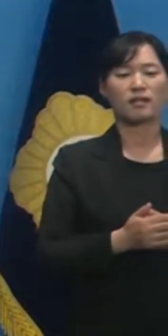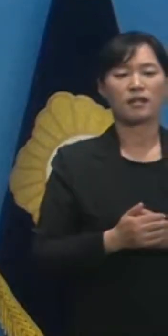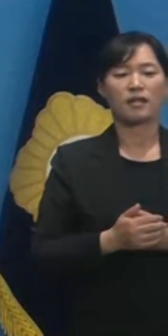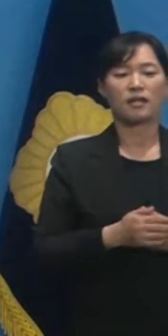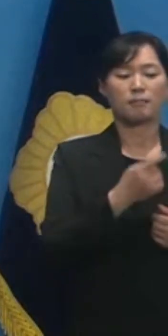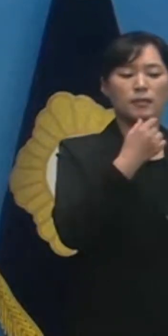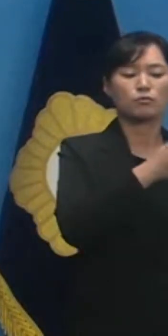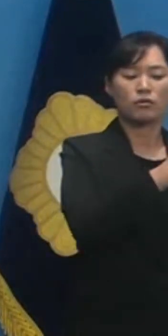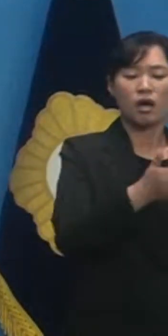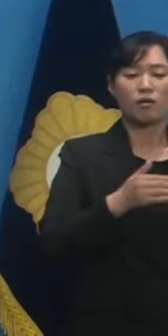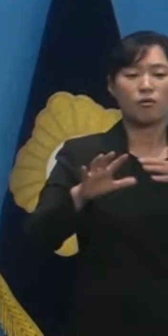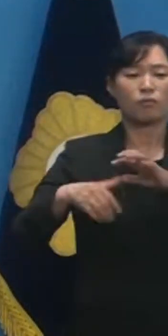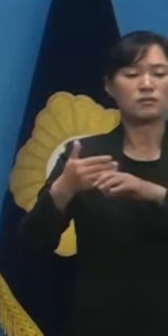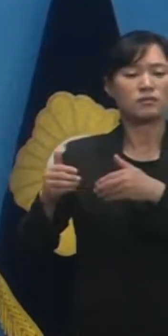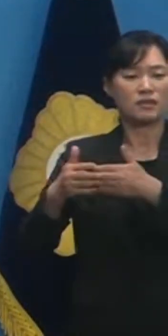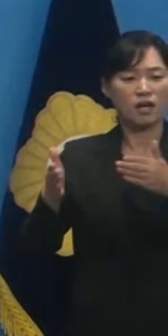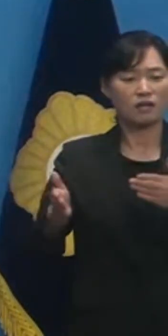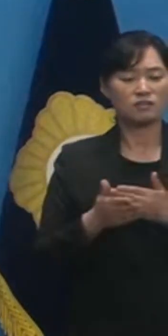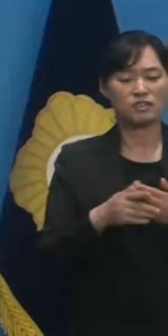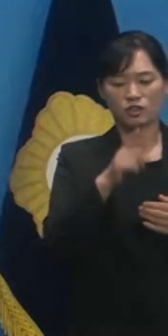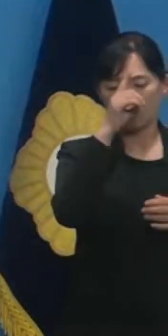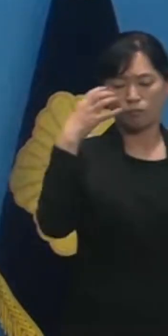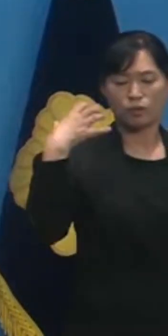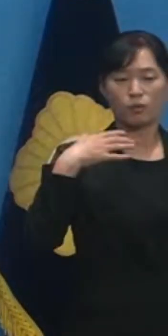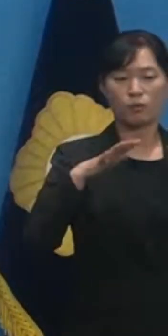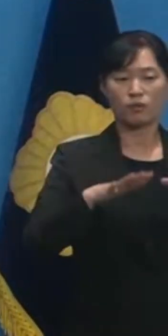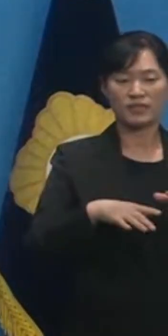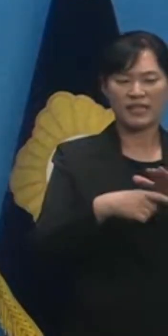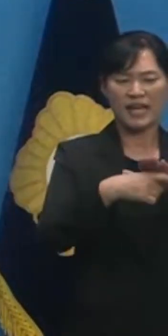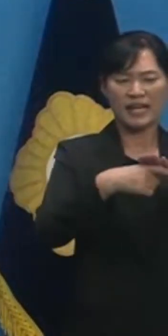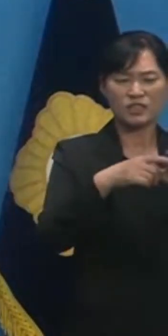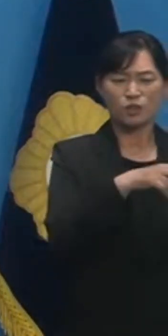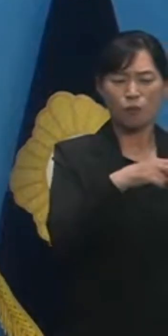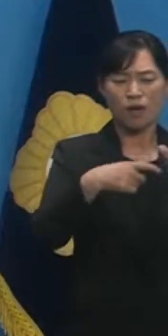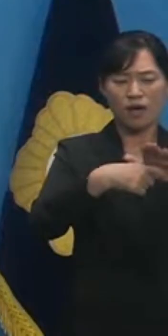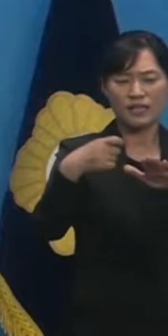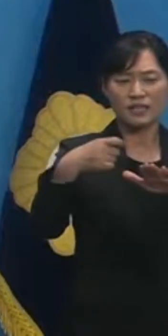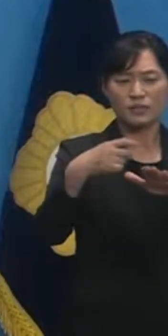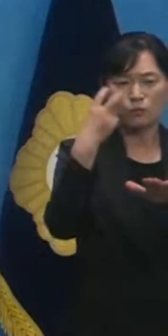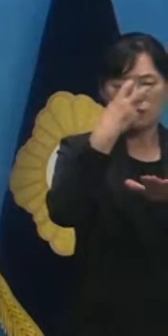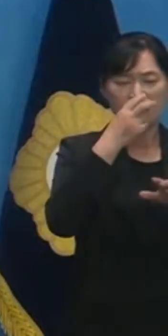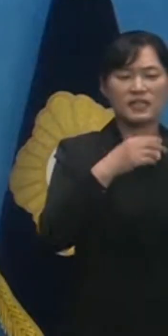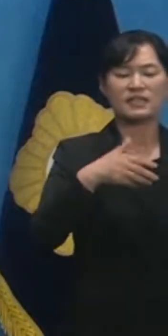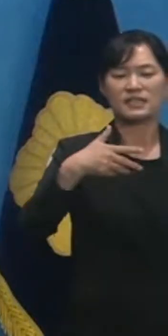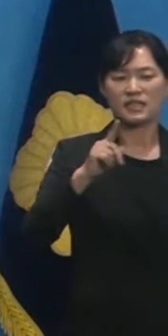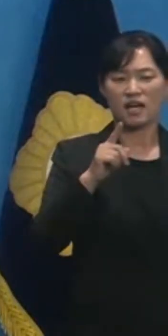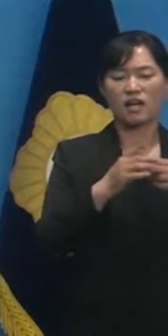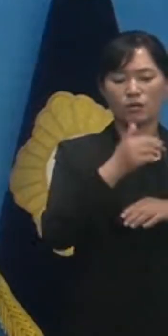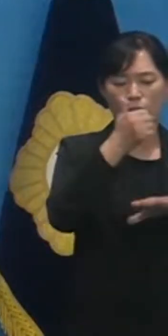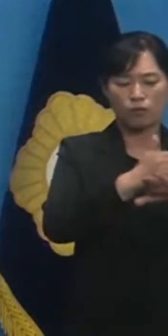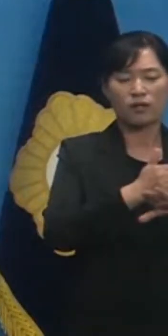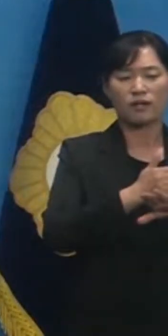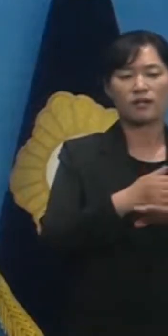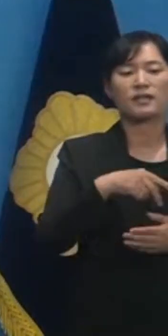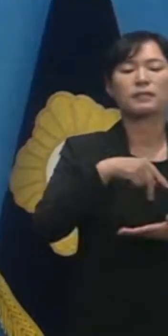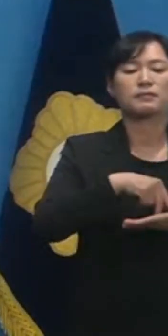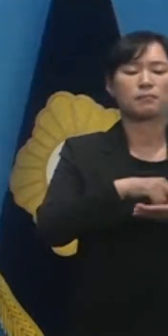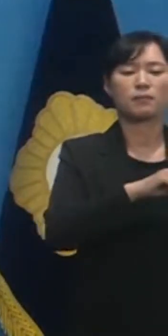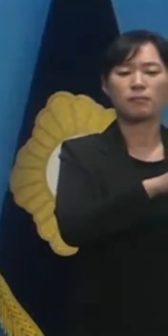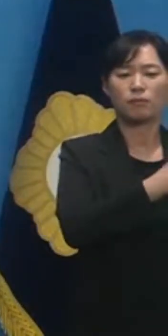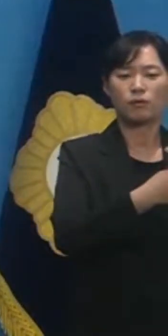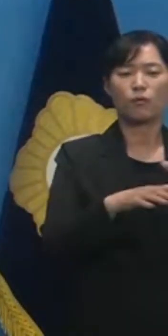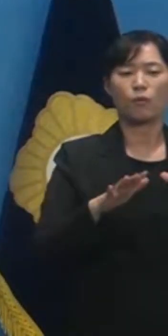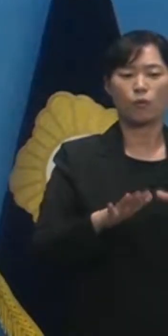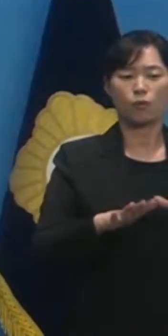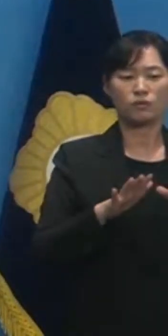조국혁신당 위원들은 오늘 발표된 정부의 SKT 해킹 관련 2차 조사 결과에 대해 다음과 같은 입장을 밝힙니다.